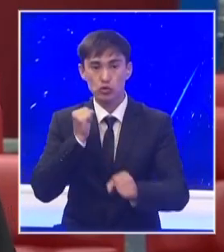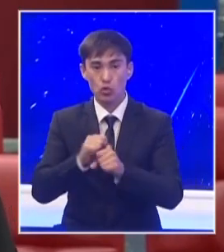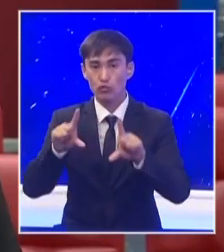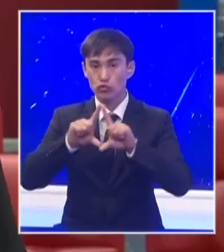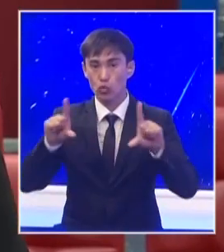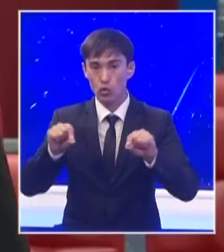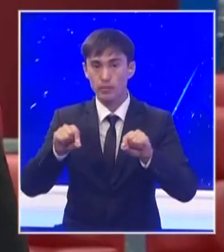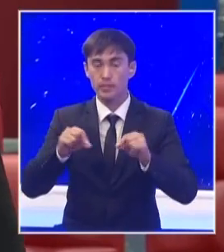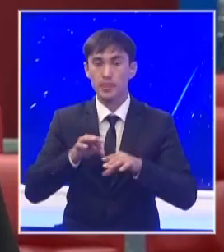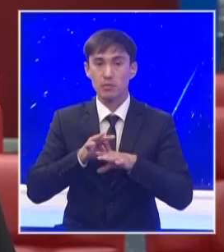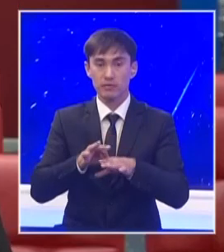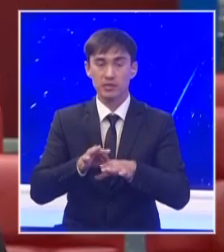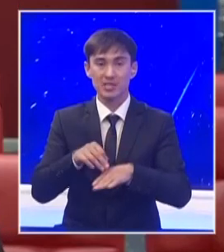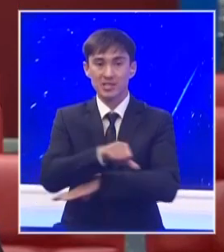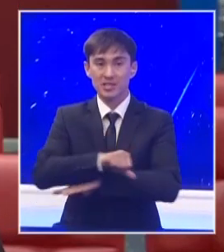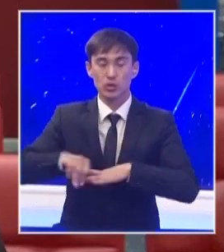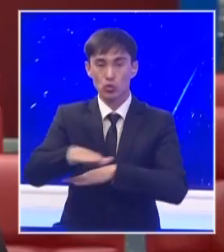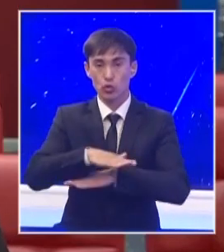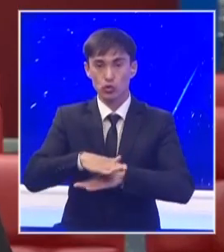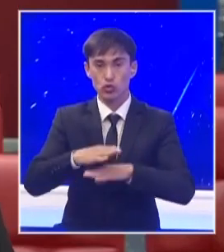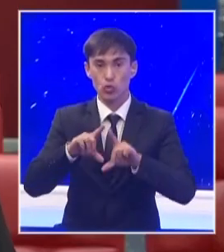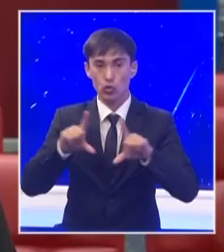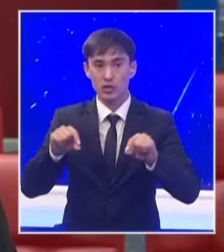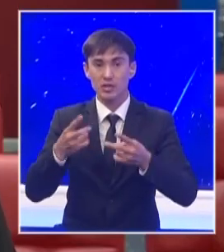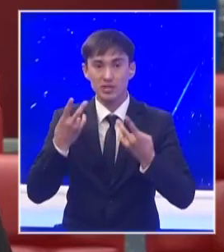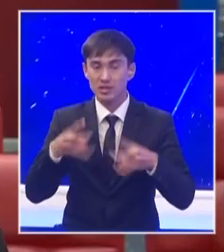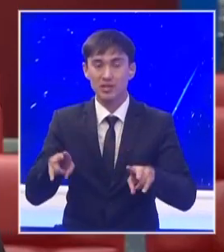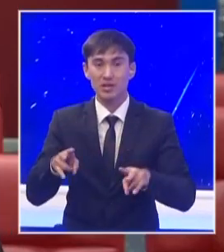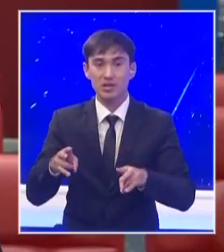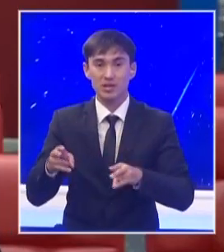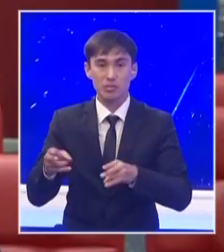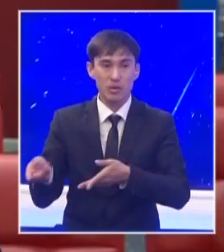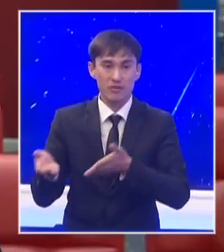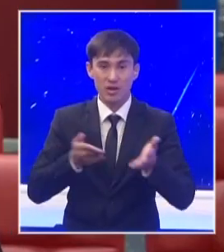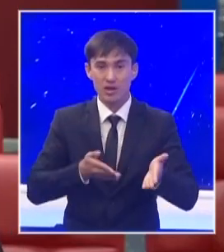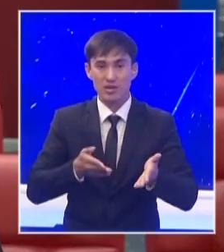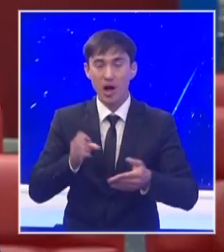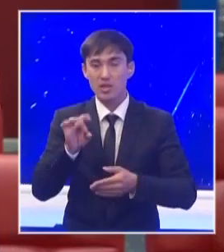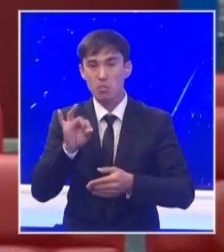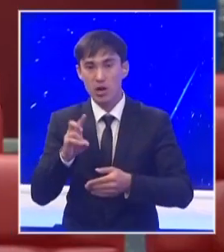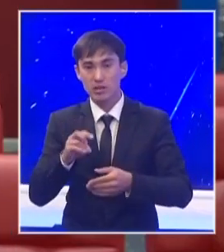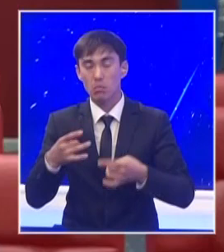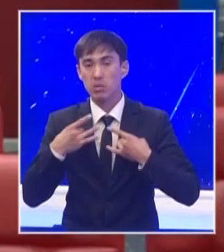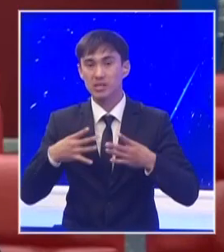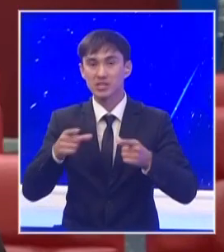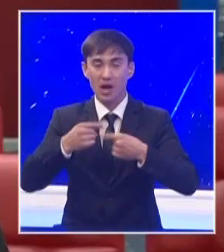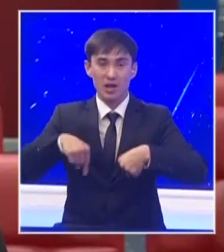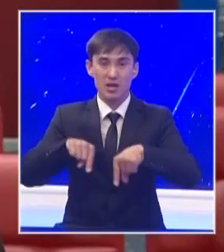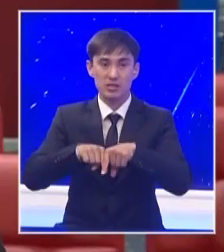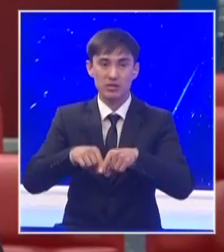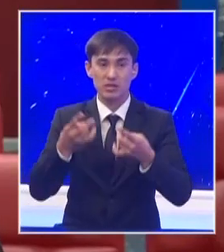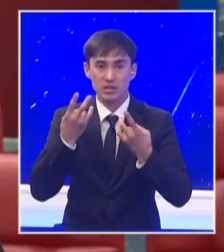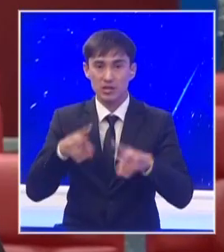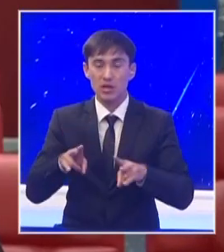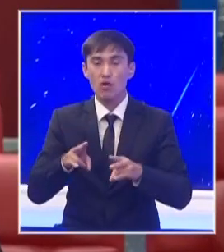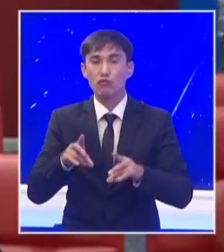стенах школы и на территории школы. Не надо привлекать туда никаких аниматоров, не надо привлекать праздничные агентства. Вот.